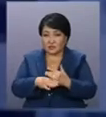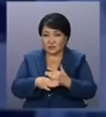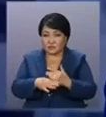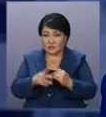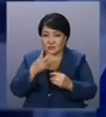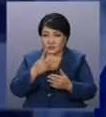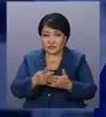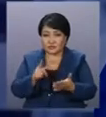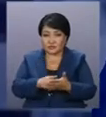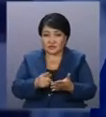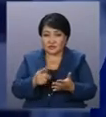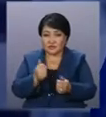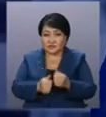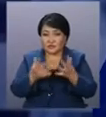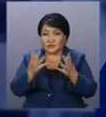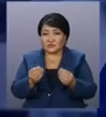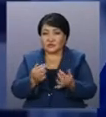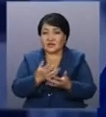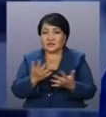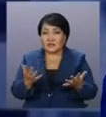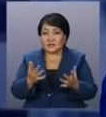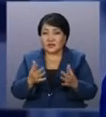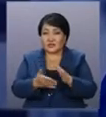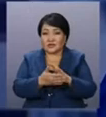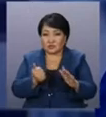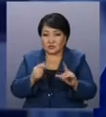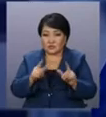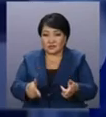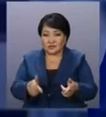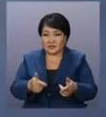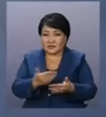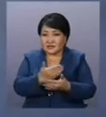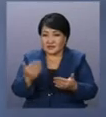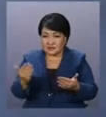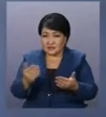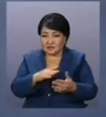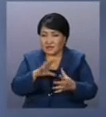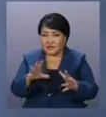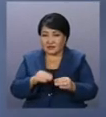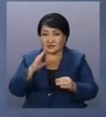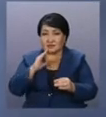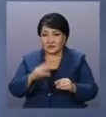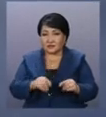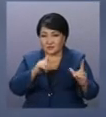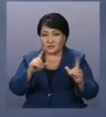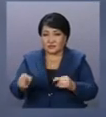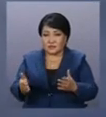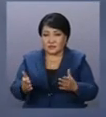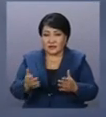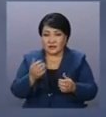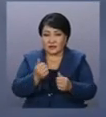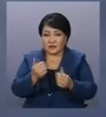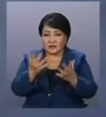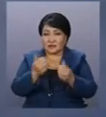орта есеппен қанша шақырту келіп түседі? Сіздер оның бәріне барып үлгересіздер ме? Иә, күніне 2,5-3 мың